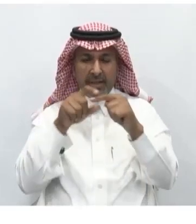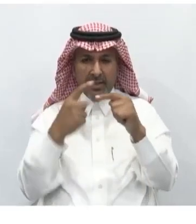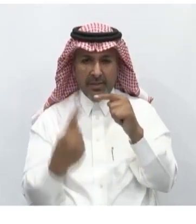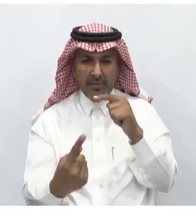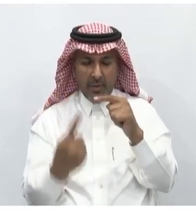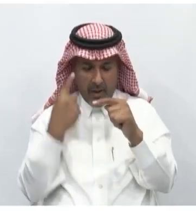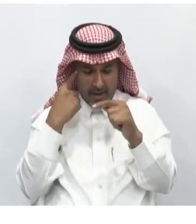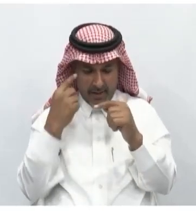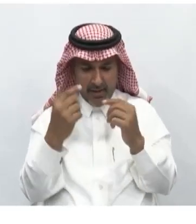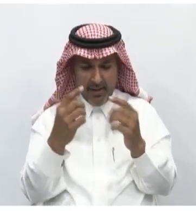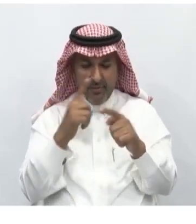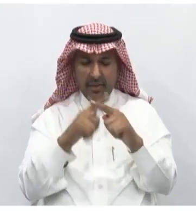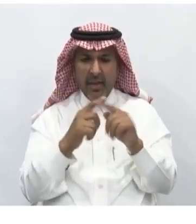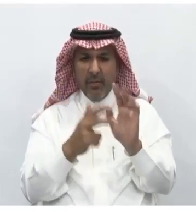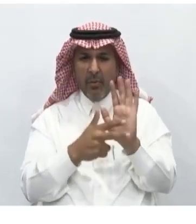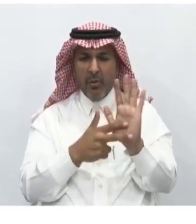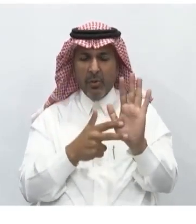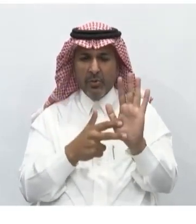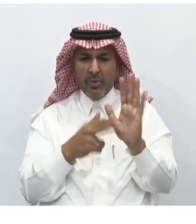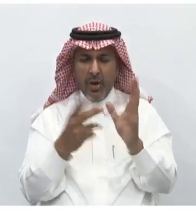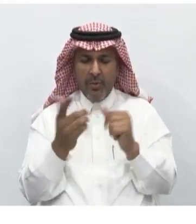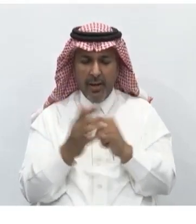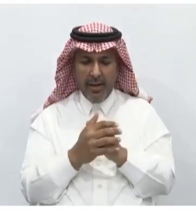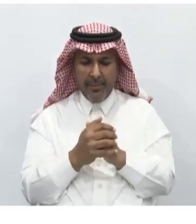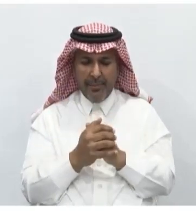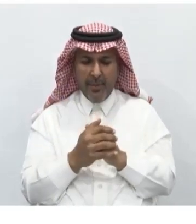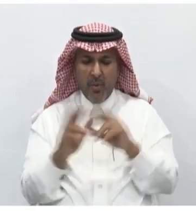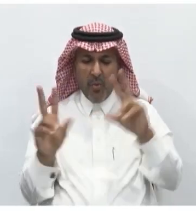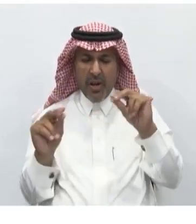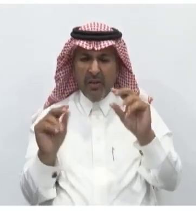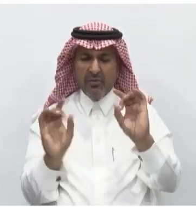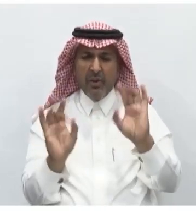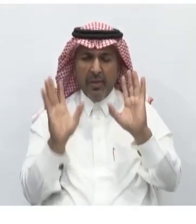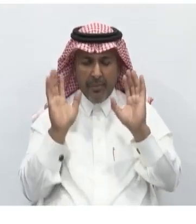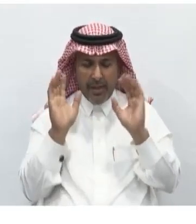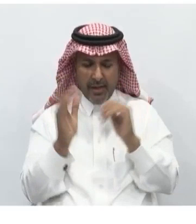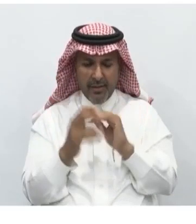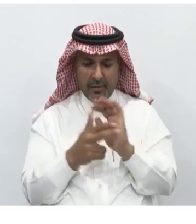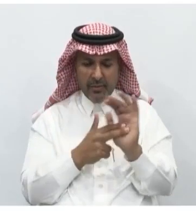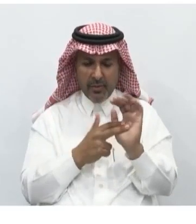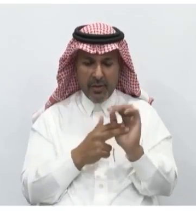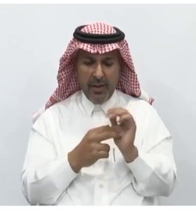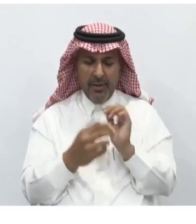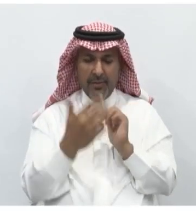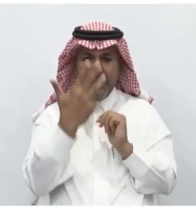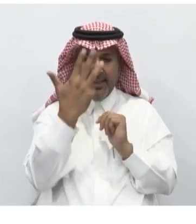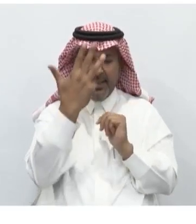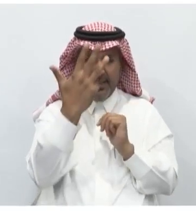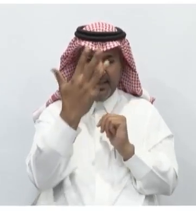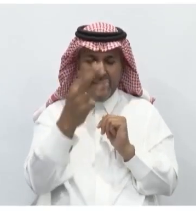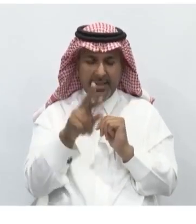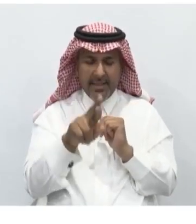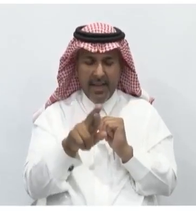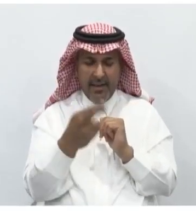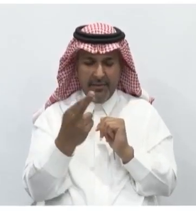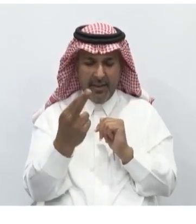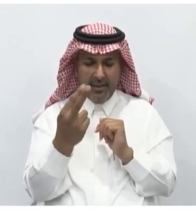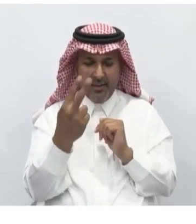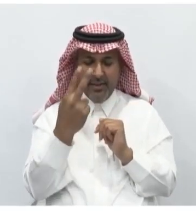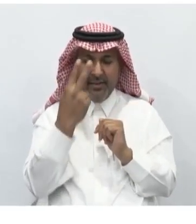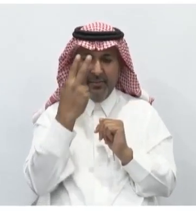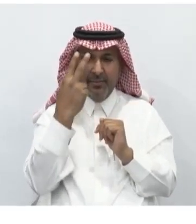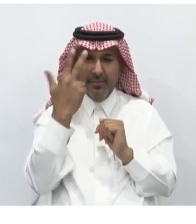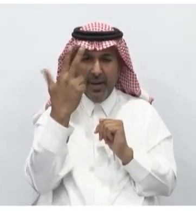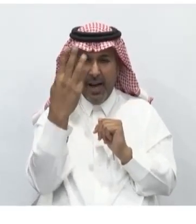غرام والمقام واحد مول ستذهب المولات مع بعض وكلوريد الكوبلت مع بعض يتبقى لدي هنا الغرامات إذاً